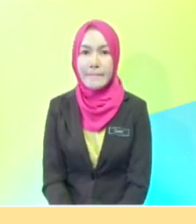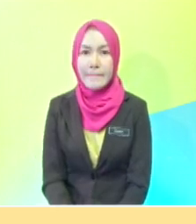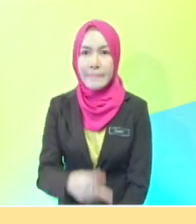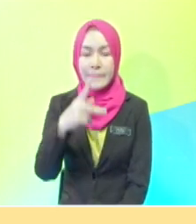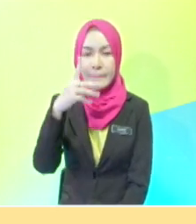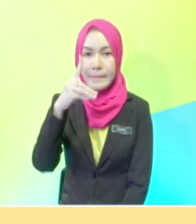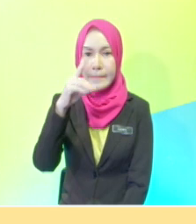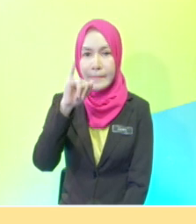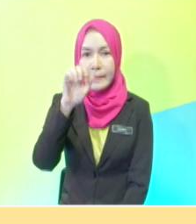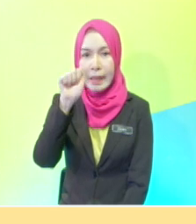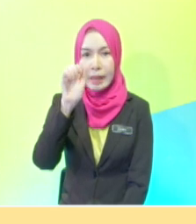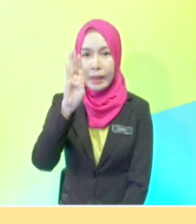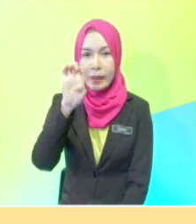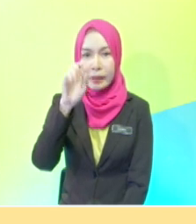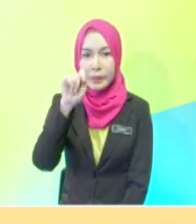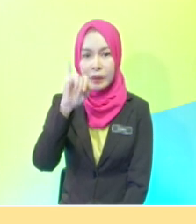kita sebagai